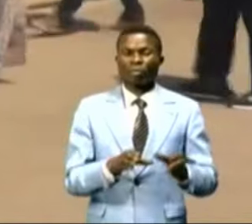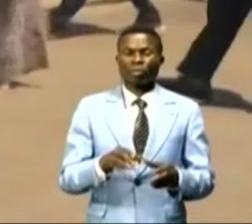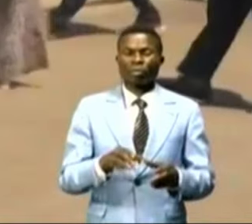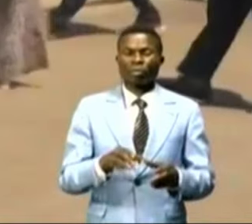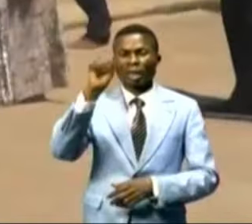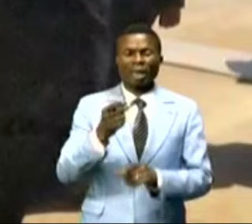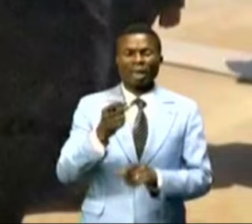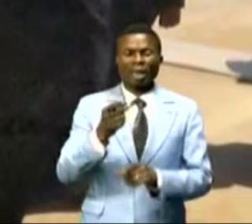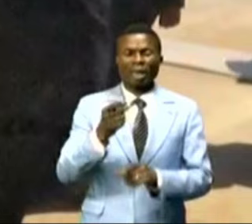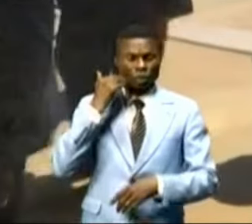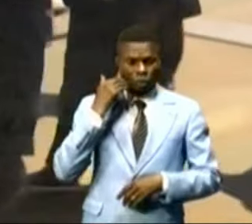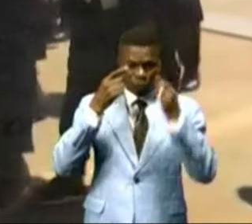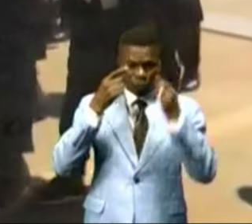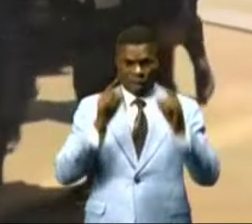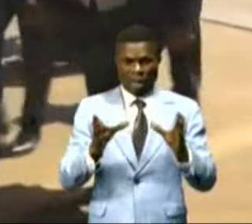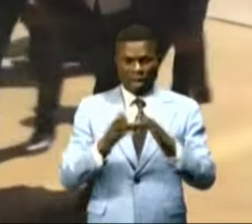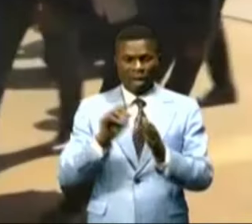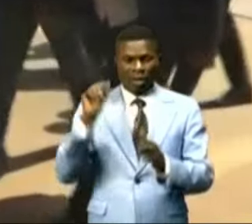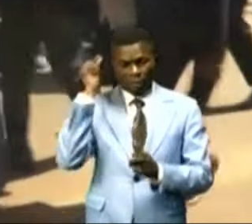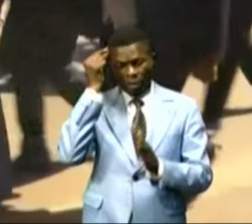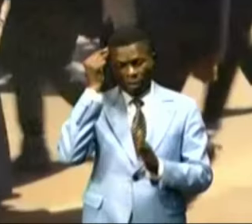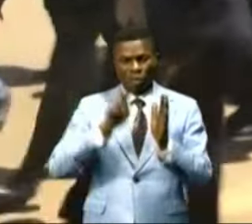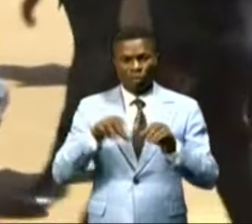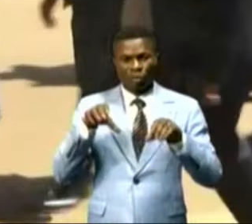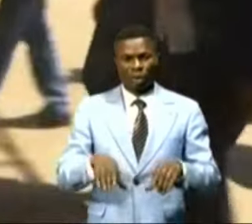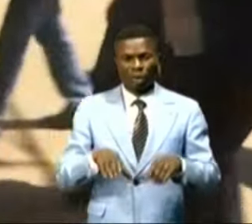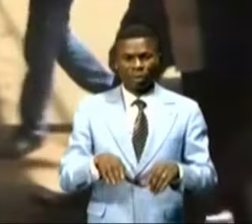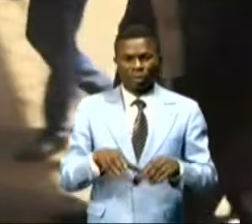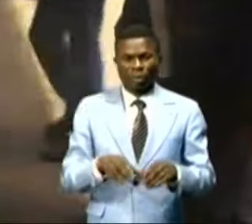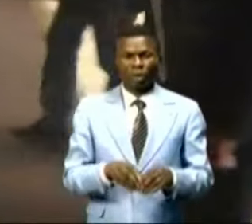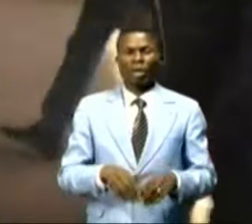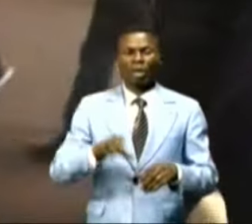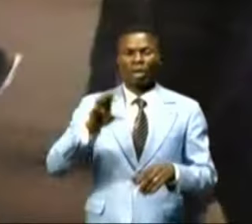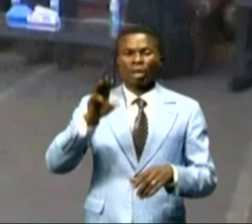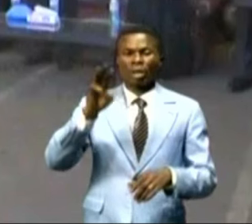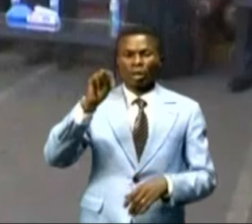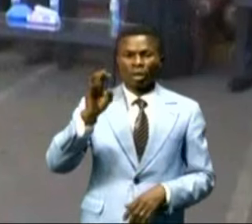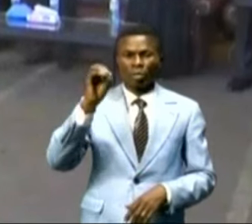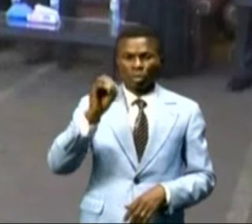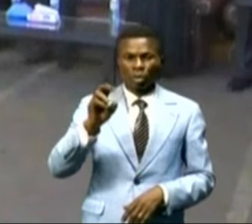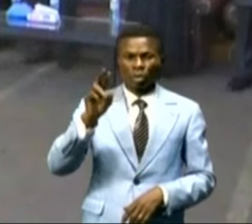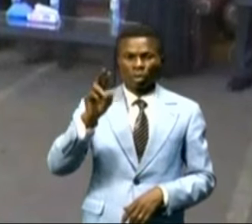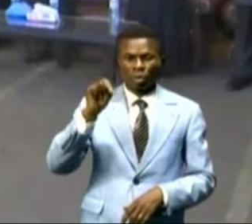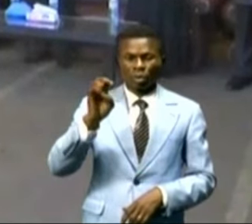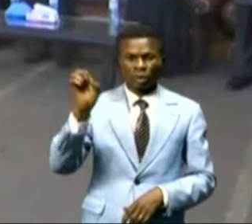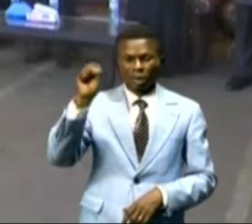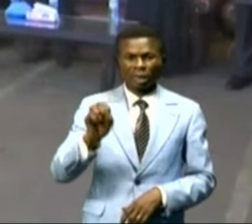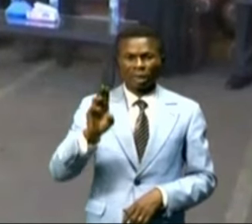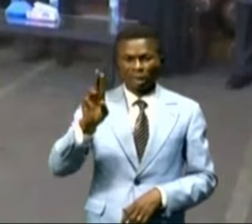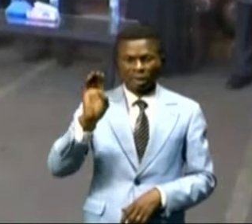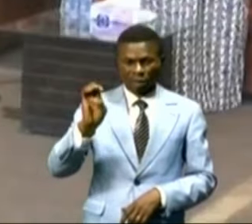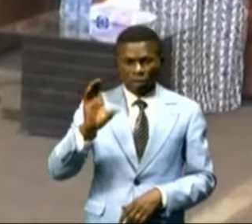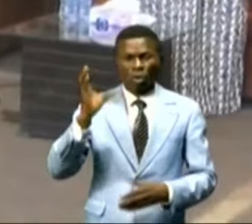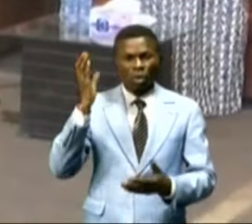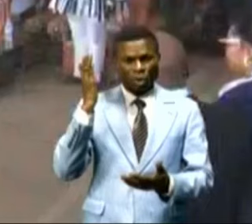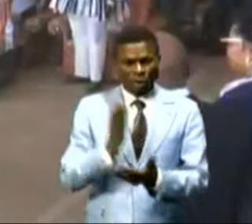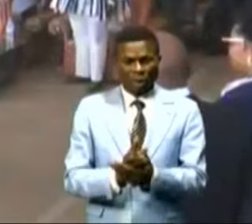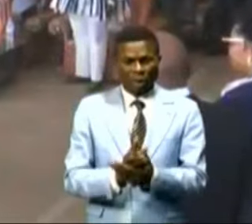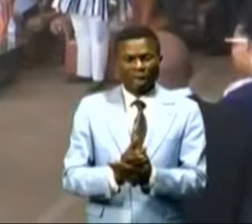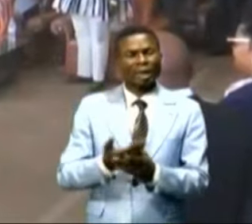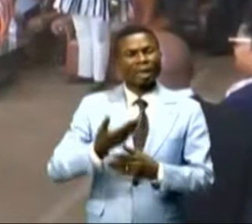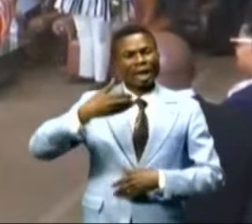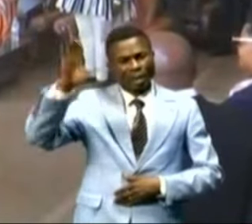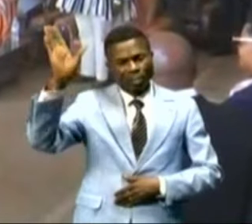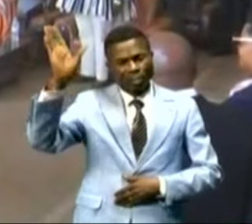comme convenu avec le gouvernement de la RDC, que la MONUSCO achèvera son retrait du Sud Kivu, marquant ainsi